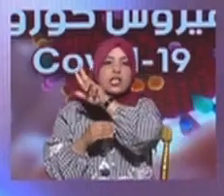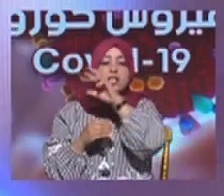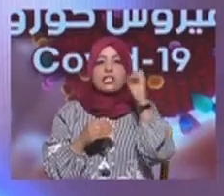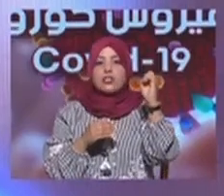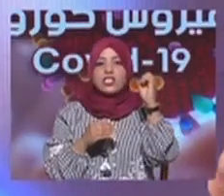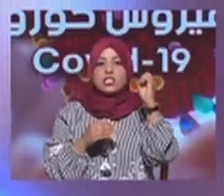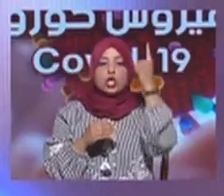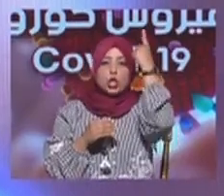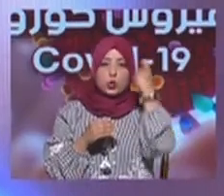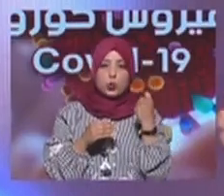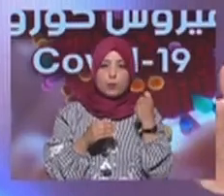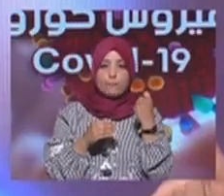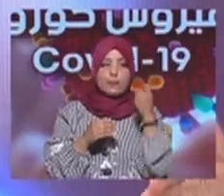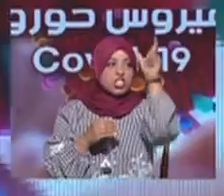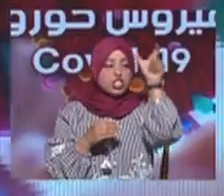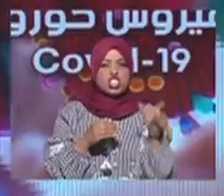معناتها دقه